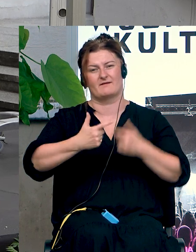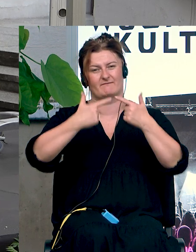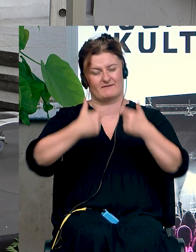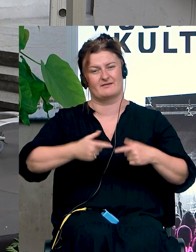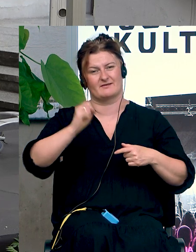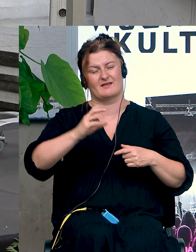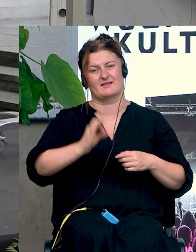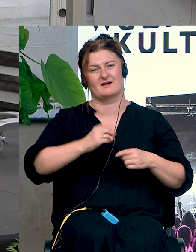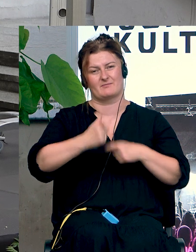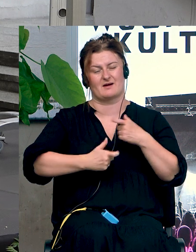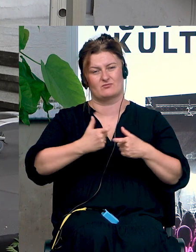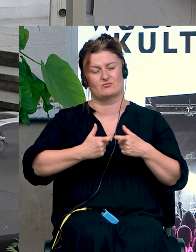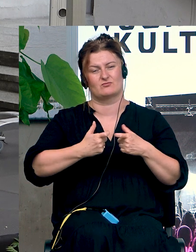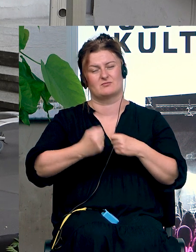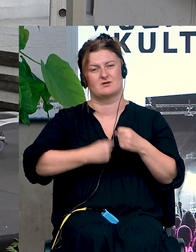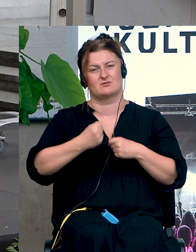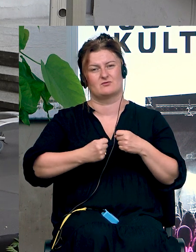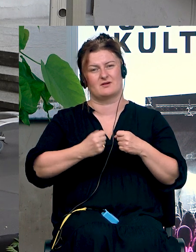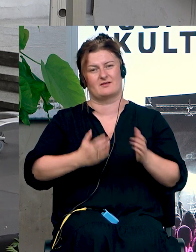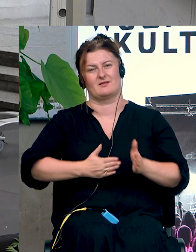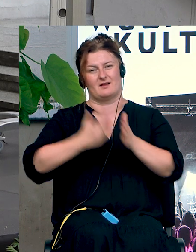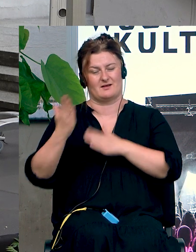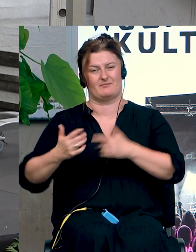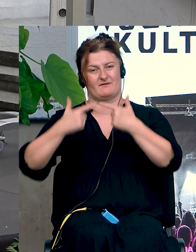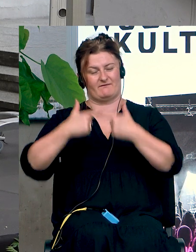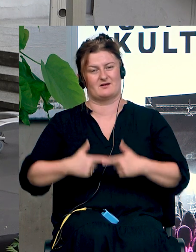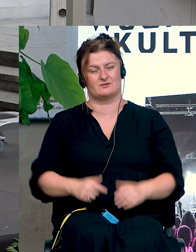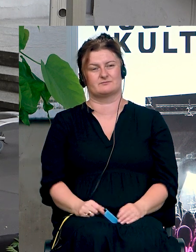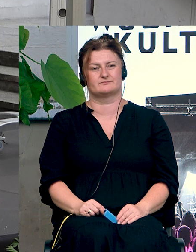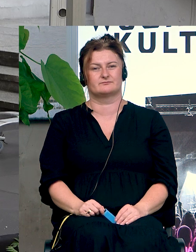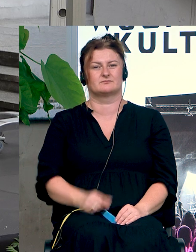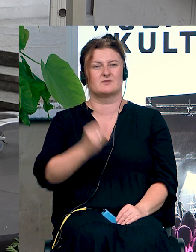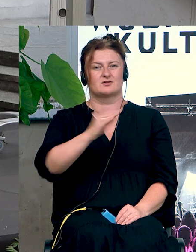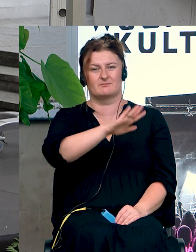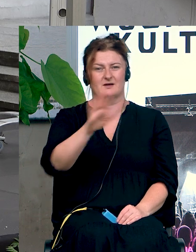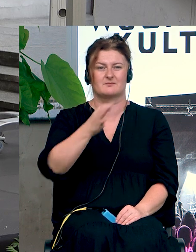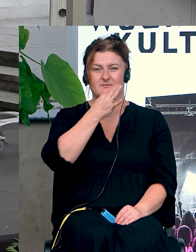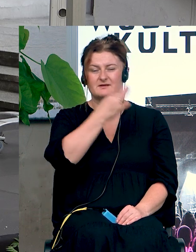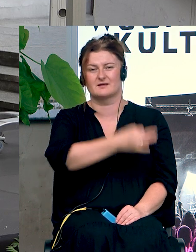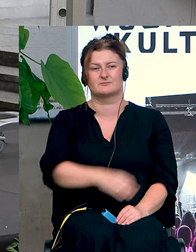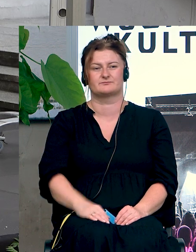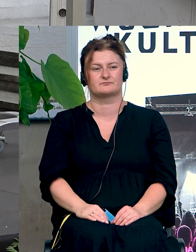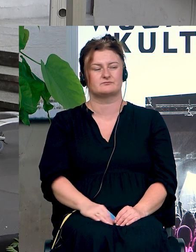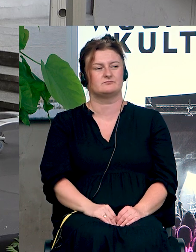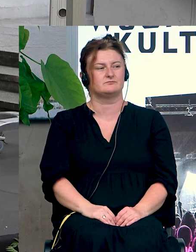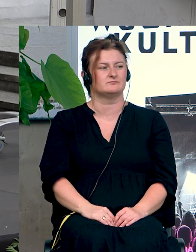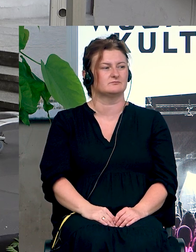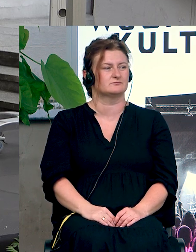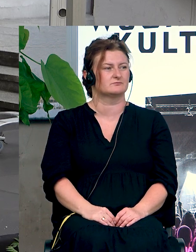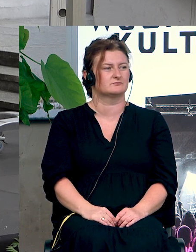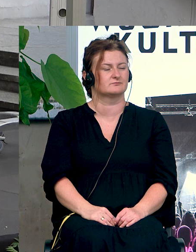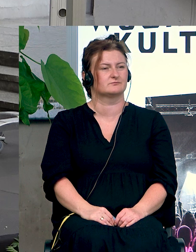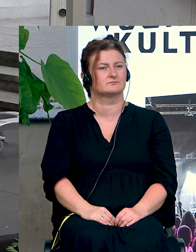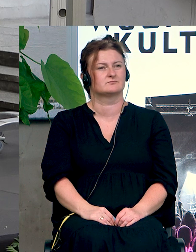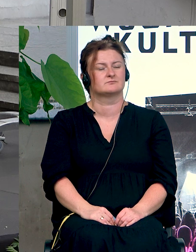поезії. То може віддамо голос панству, якщо є якісь питання? Я відчуваю, прямо, що зараз будуть коментарі